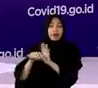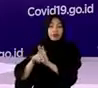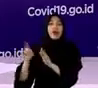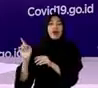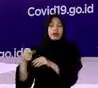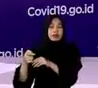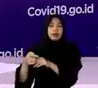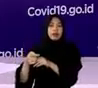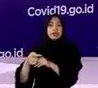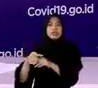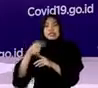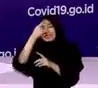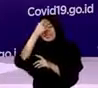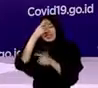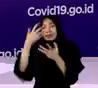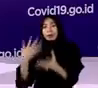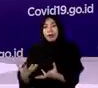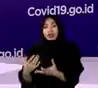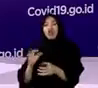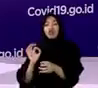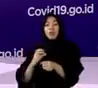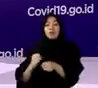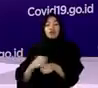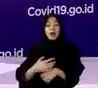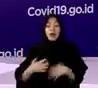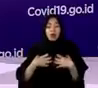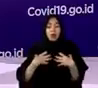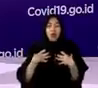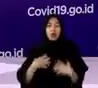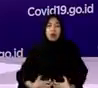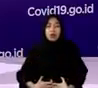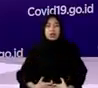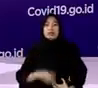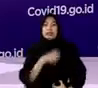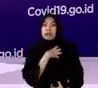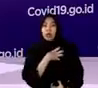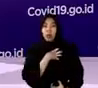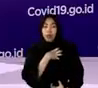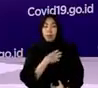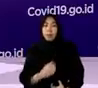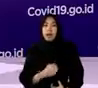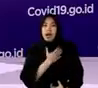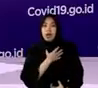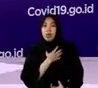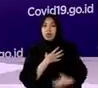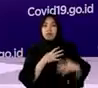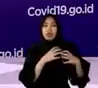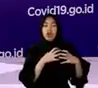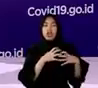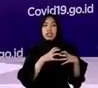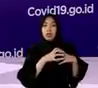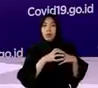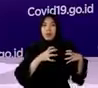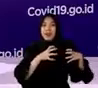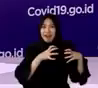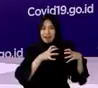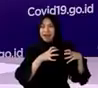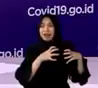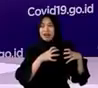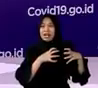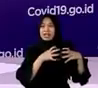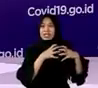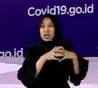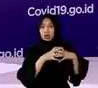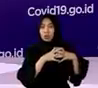Masalah ini tampak mempengaruhi sistem organ tubuh yang berbeda, antara lain jantung, terjadi pembengkakan otot jantung,